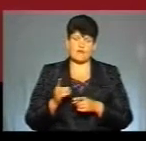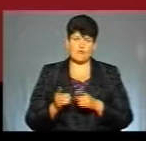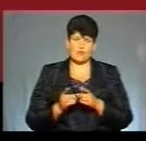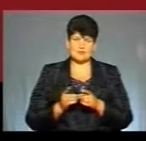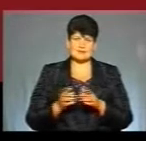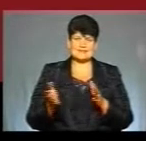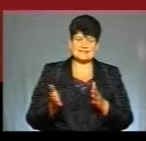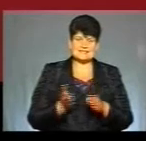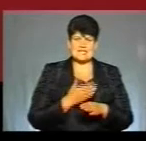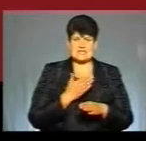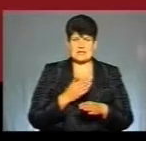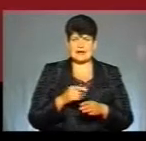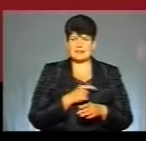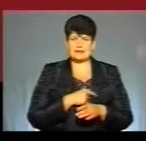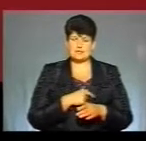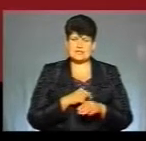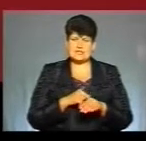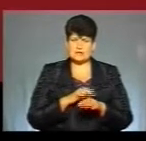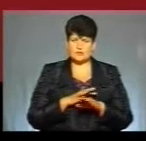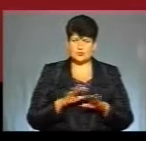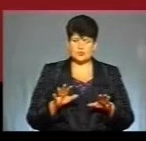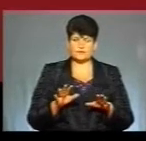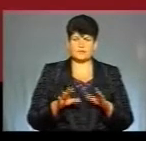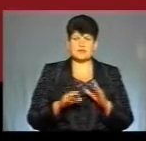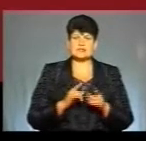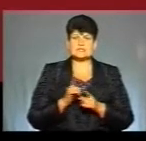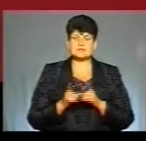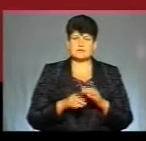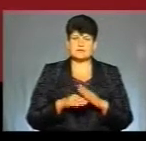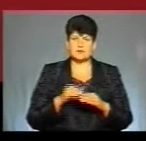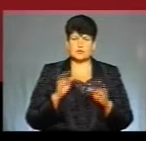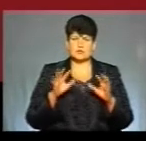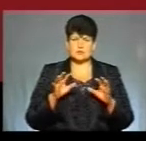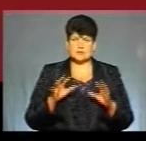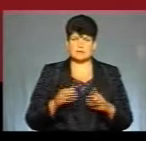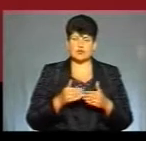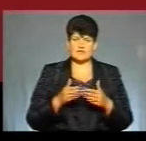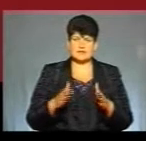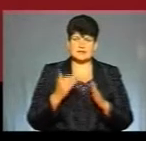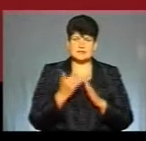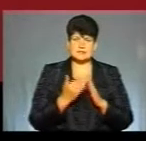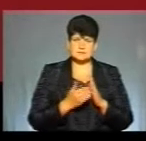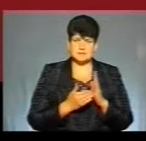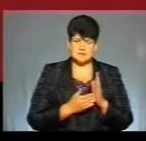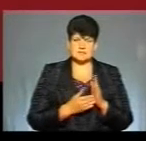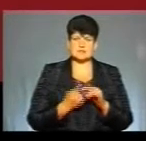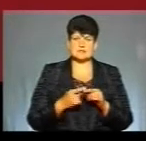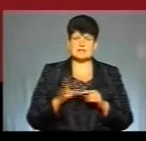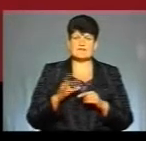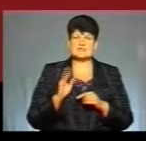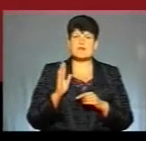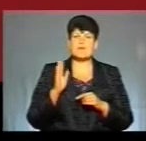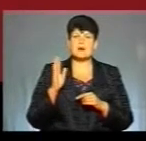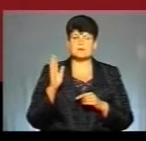зняття депутатської недоторканності, за зміну виборчого законодавства по відкритих списках і пропорційній системі. Це все ще в майбутньому.